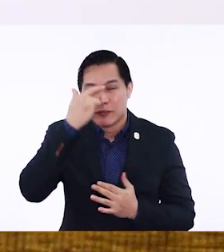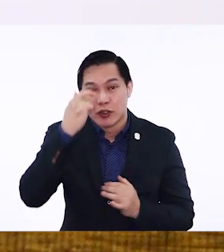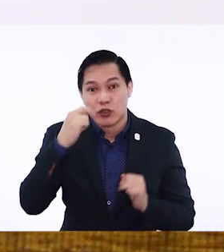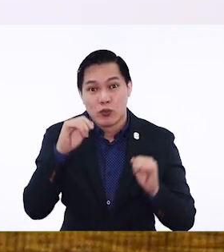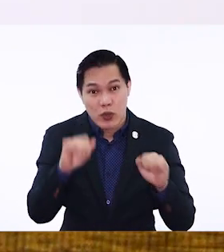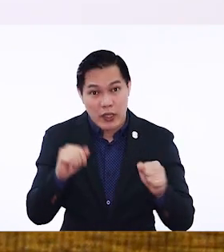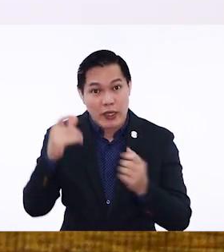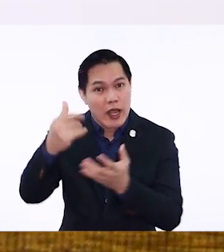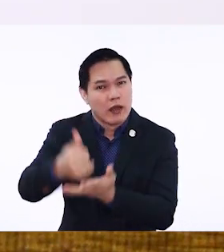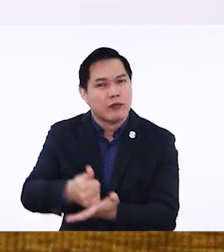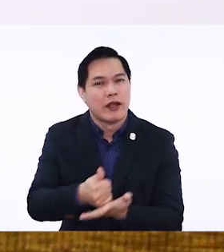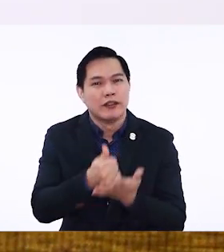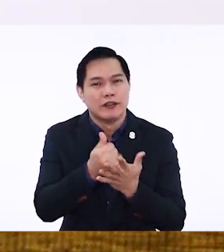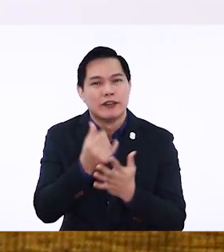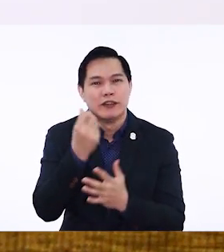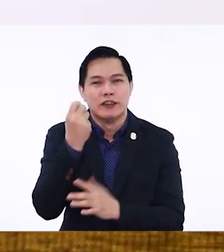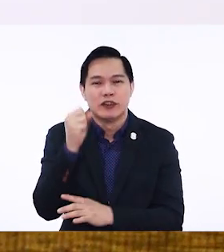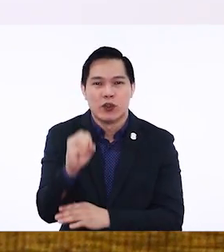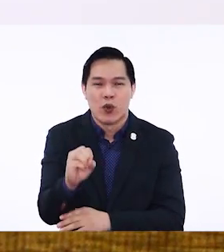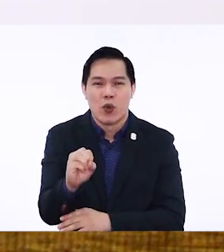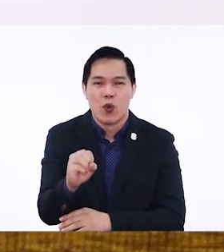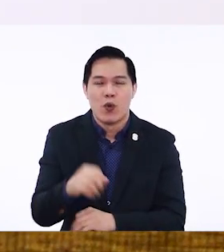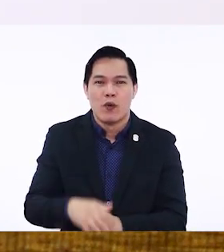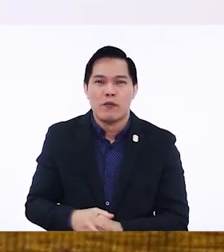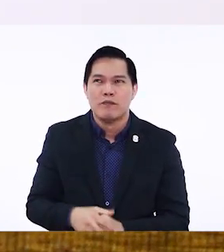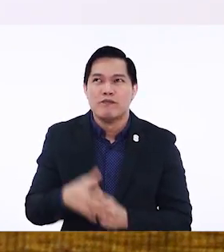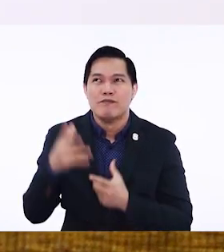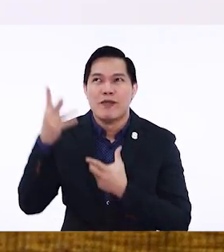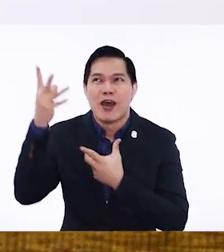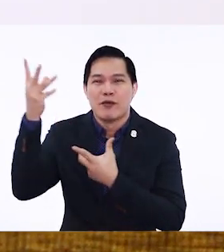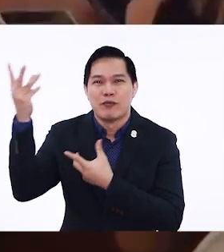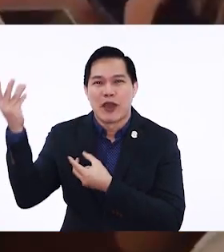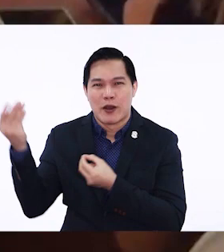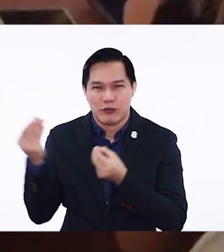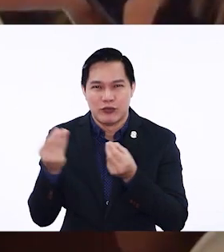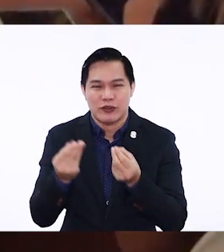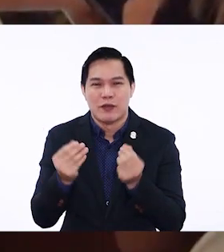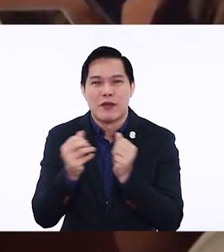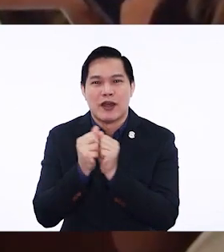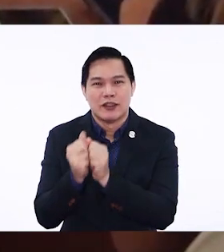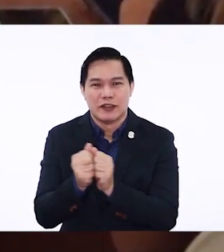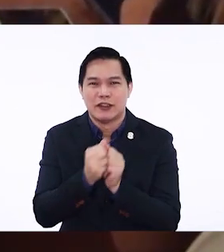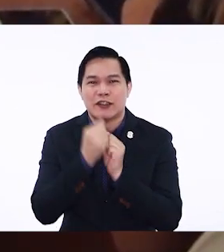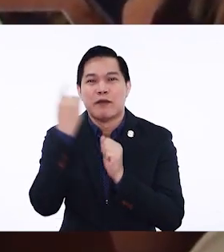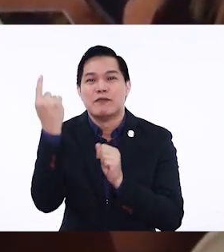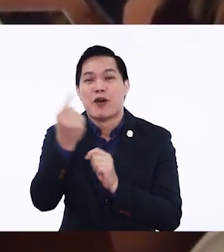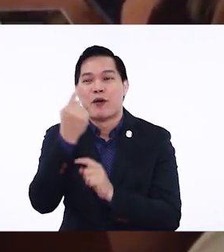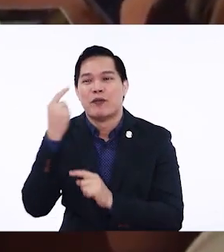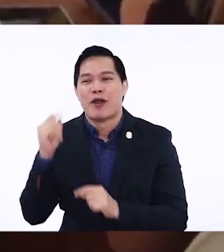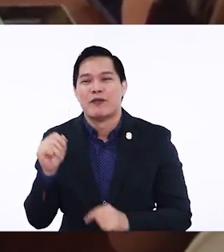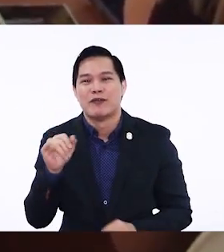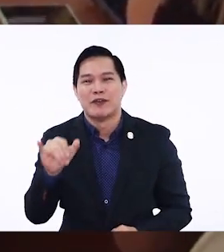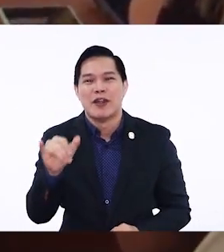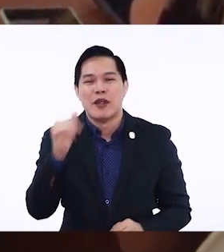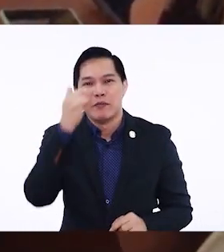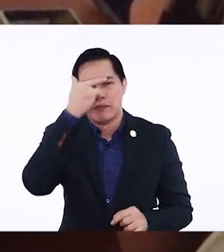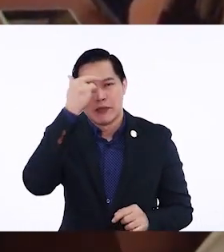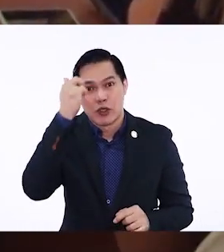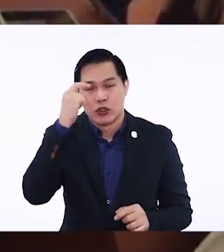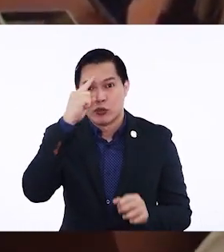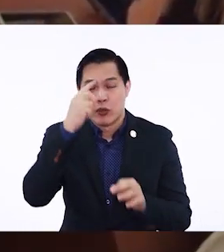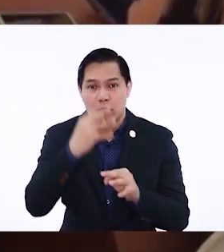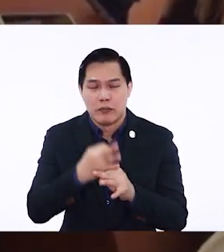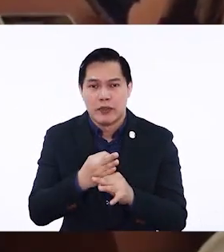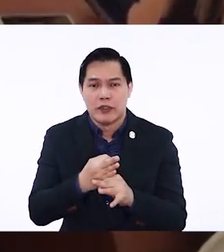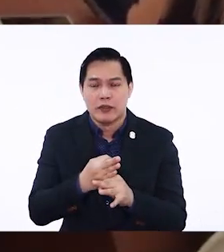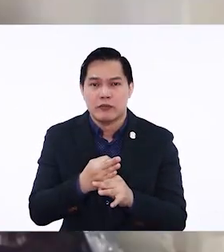amin para maipagkaloob po sa amin ang mga kasama po sa habang buhay. Naniniwala po kasi kami na itong inilunsad